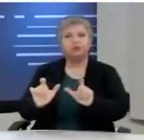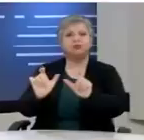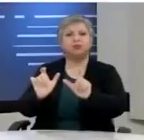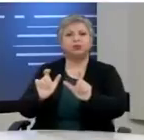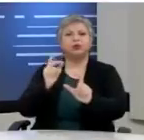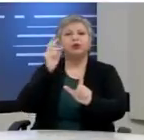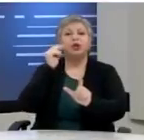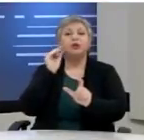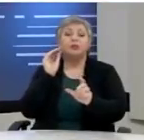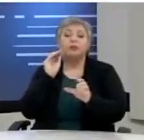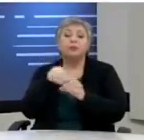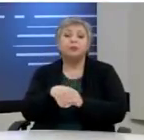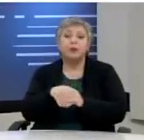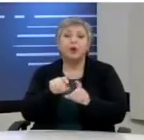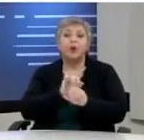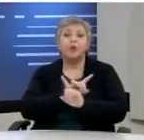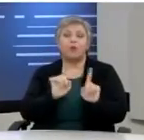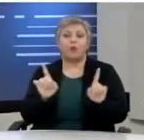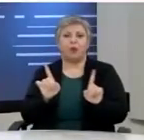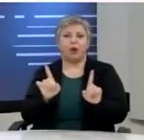αυτή της ενδιάμεσης συμφωνίας, το ΦΥΡΟΜ δηλαδή,